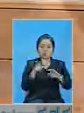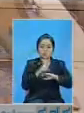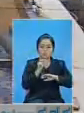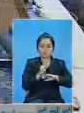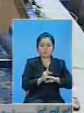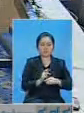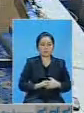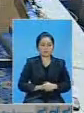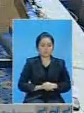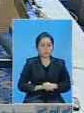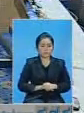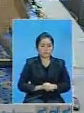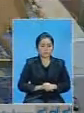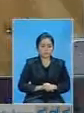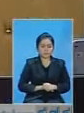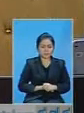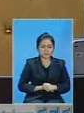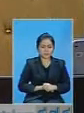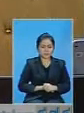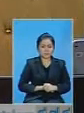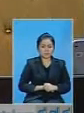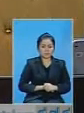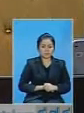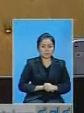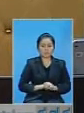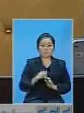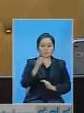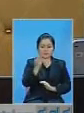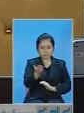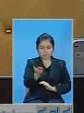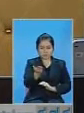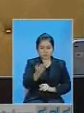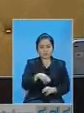ท่านอภิรักษ์โคสะโยธินครับเชิญฮะ